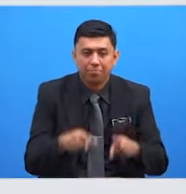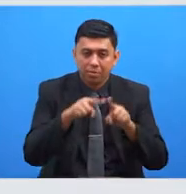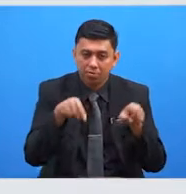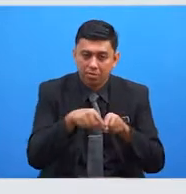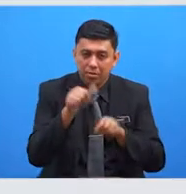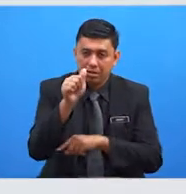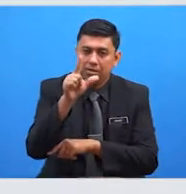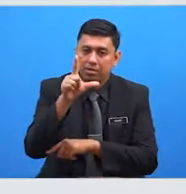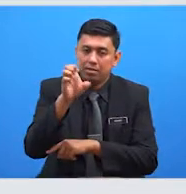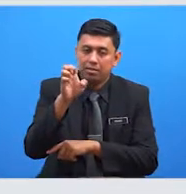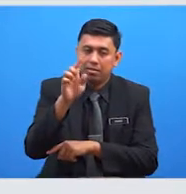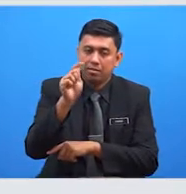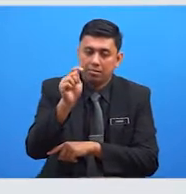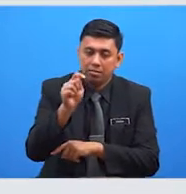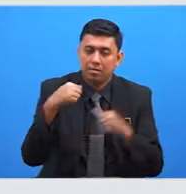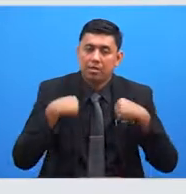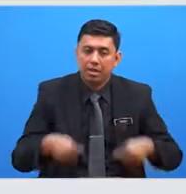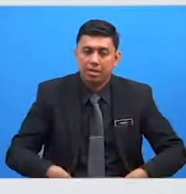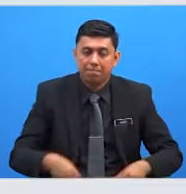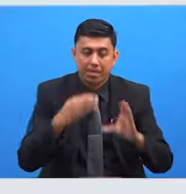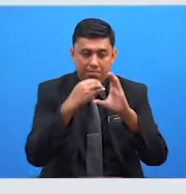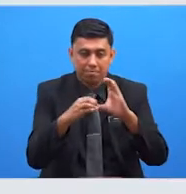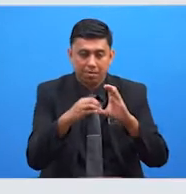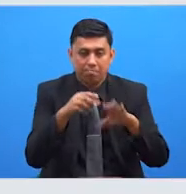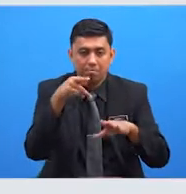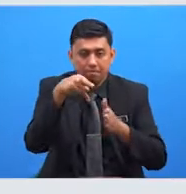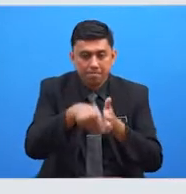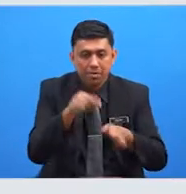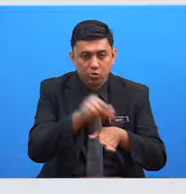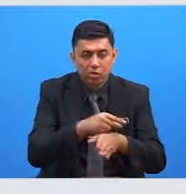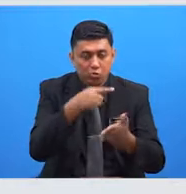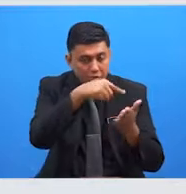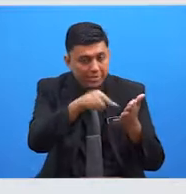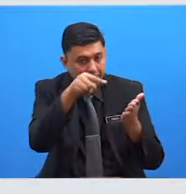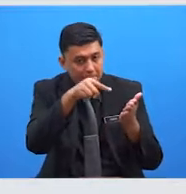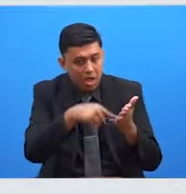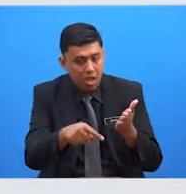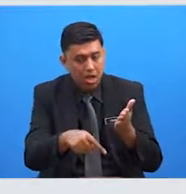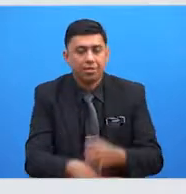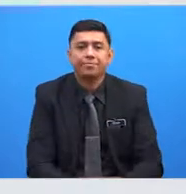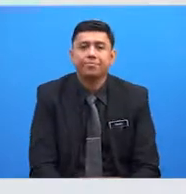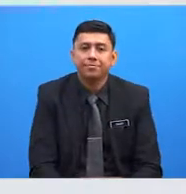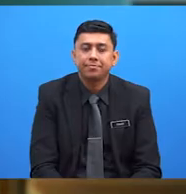Kotak alert memaparkan alamat email pengguna untuk semakan.